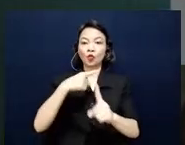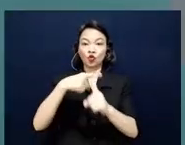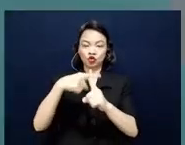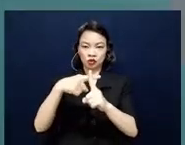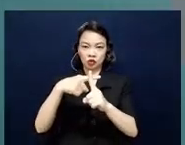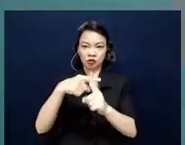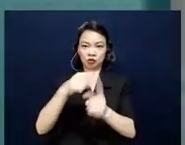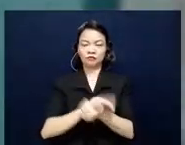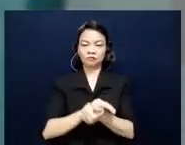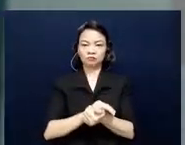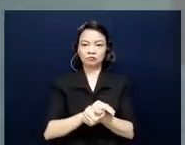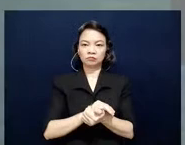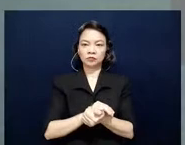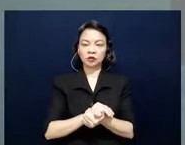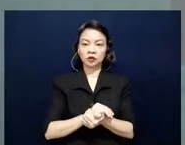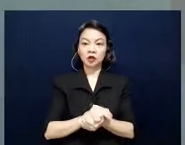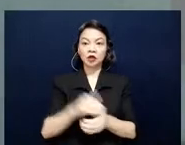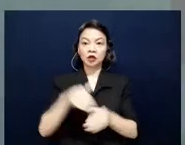satu batang rokok itu ada